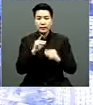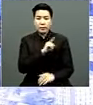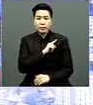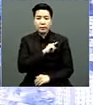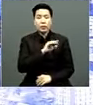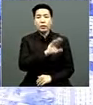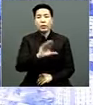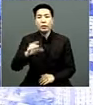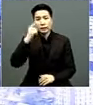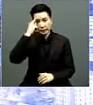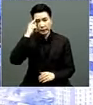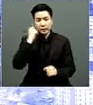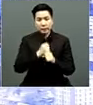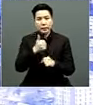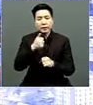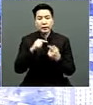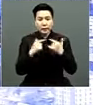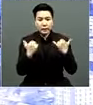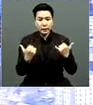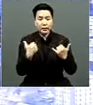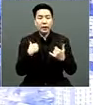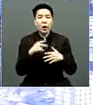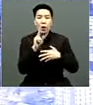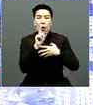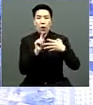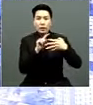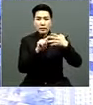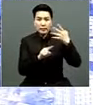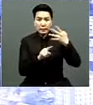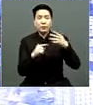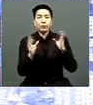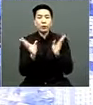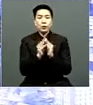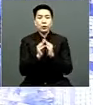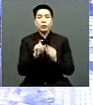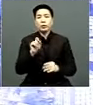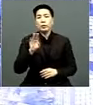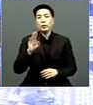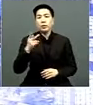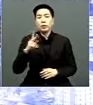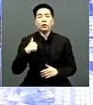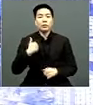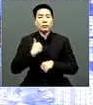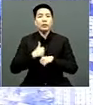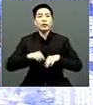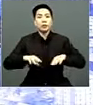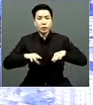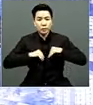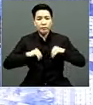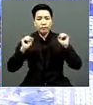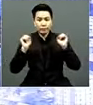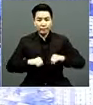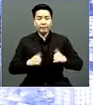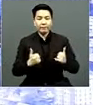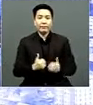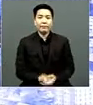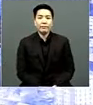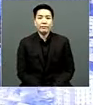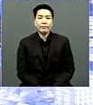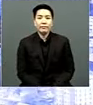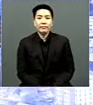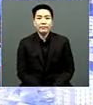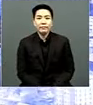ครับก็อันนี้ก็ทั้ง4ข้อนี้ทางที่ประชุมนะครับโดยท่านผอ.ก็เห็นชอบอนุมัติครับ